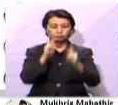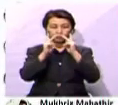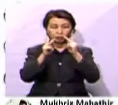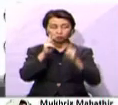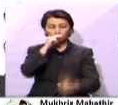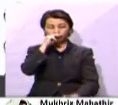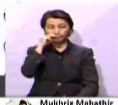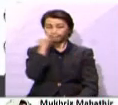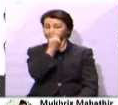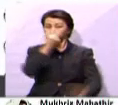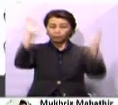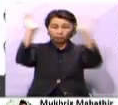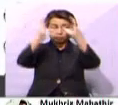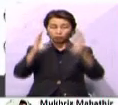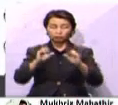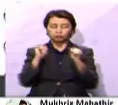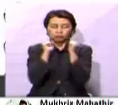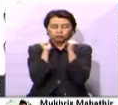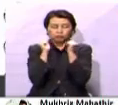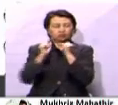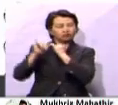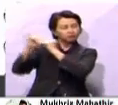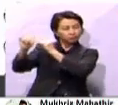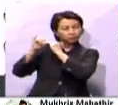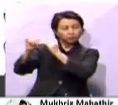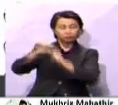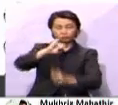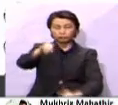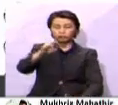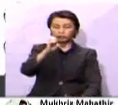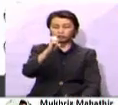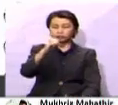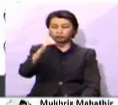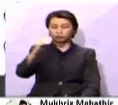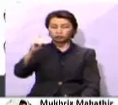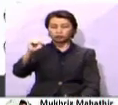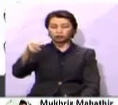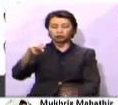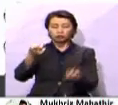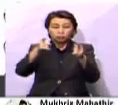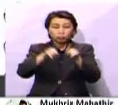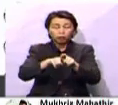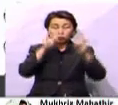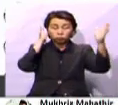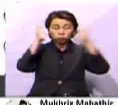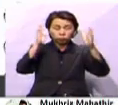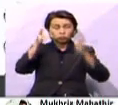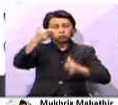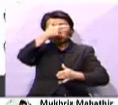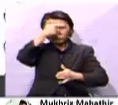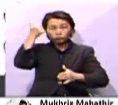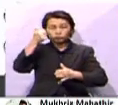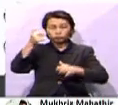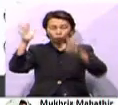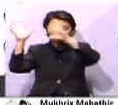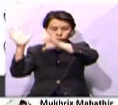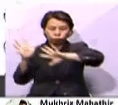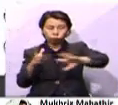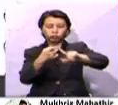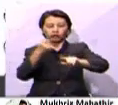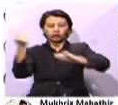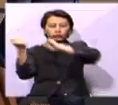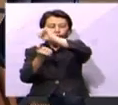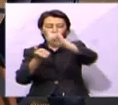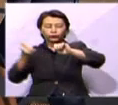Tambah Datuk Seri Najib, cuaca sejuk ini sama seperti di Jeddah. Cuaca sejuk melanda negara ketika ini dipercayai akibat tempias daripada